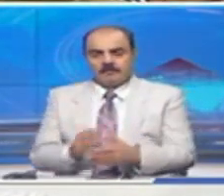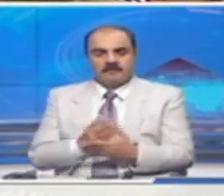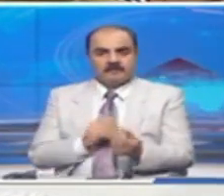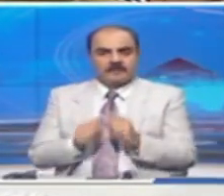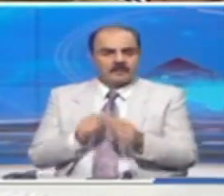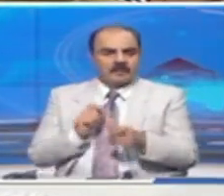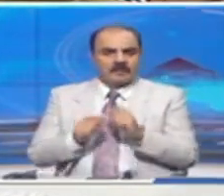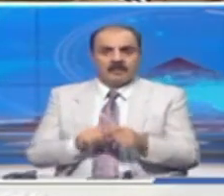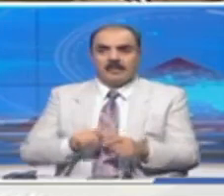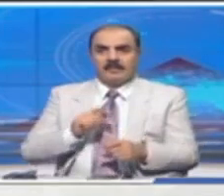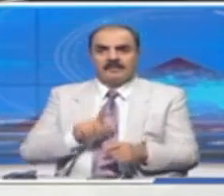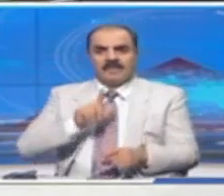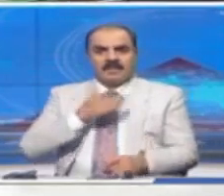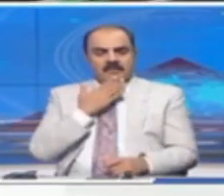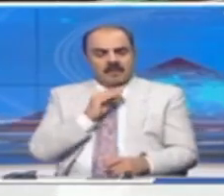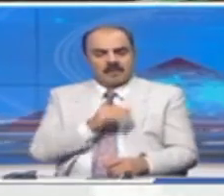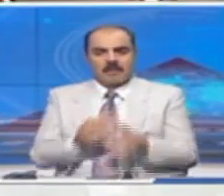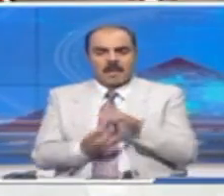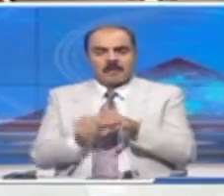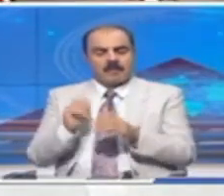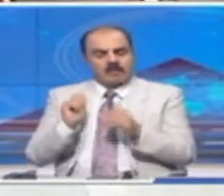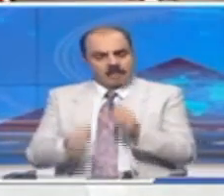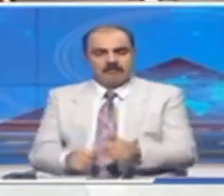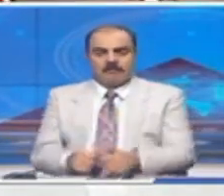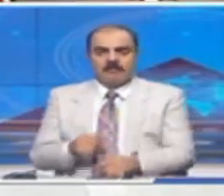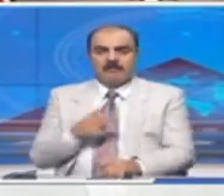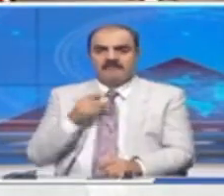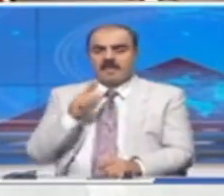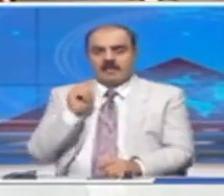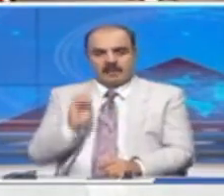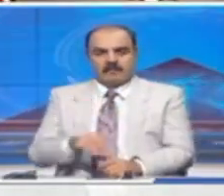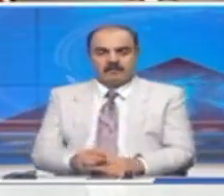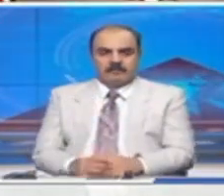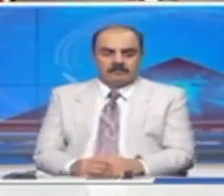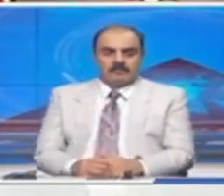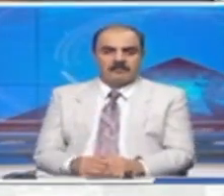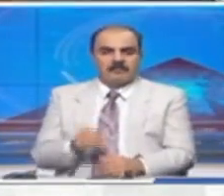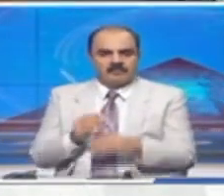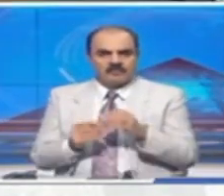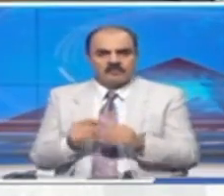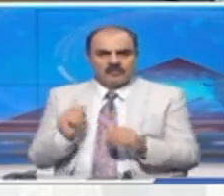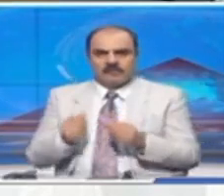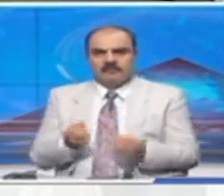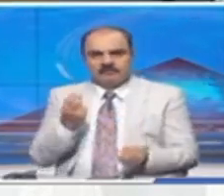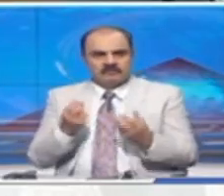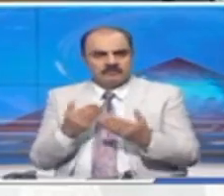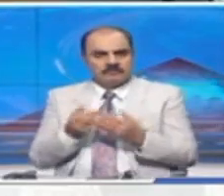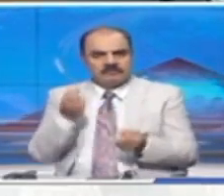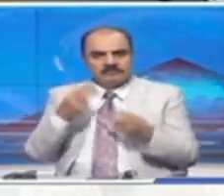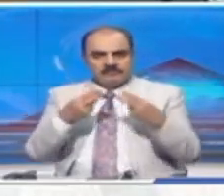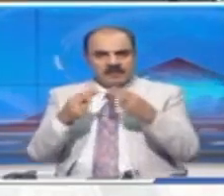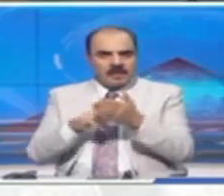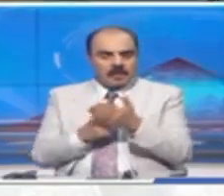عن الاتحاد الإفريقي وجامعة الدول العربية والأمم المتحدة. حاولوا جميعا طرح الرؤى فيما